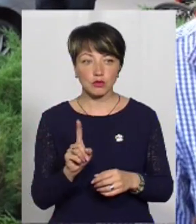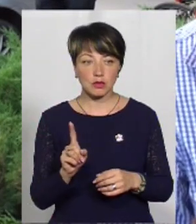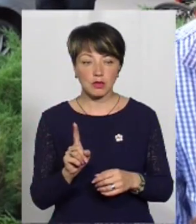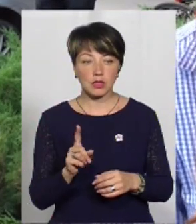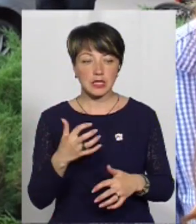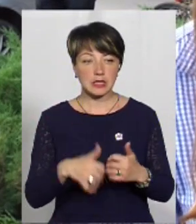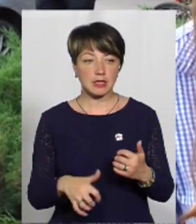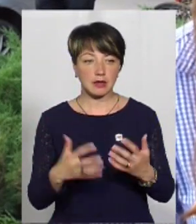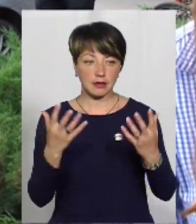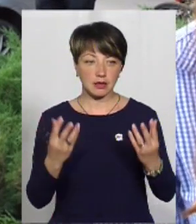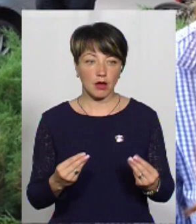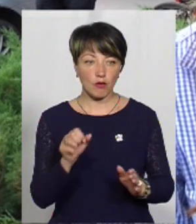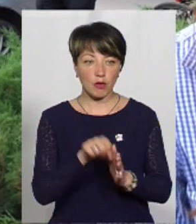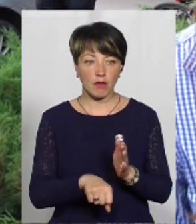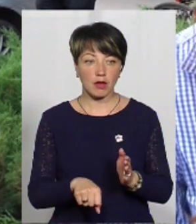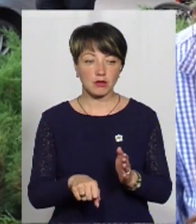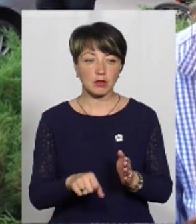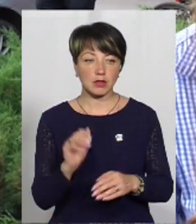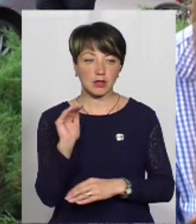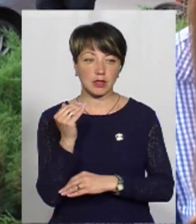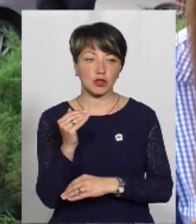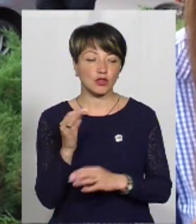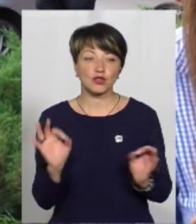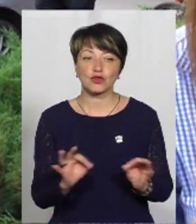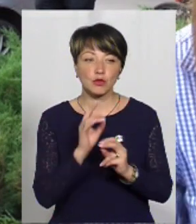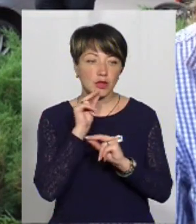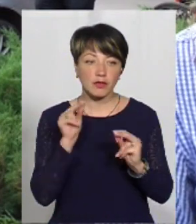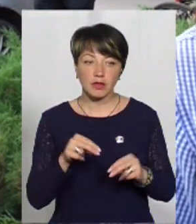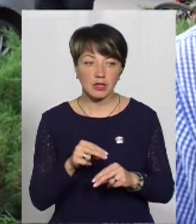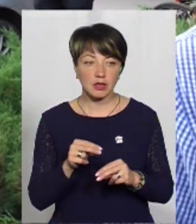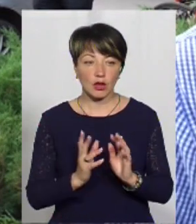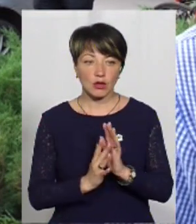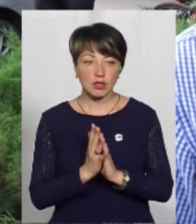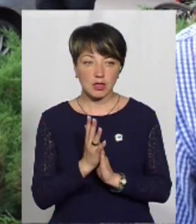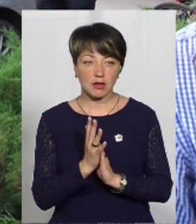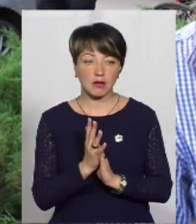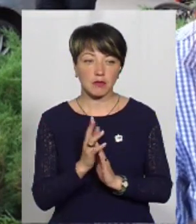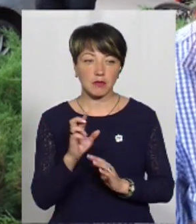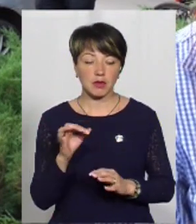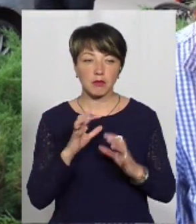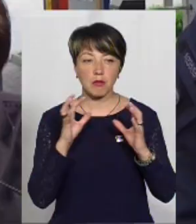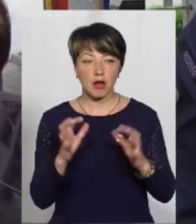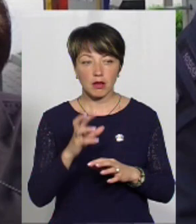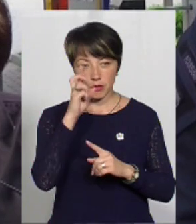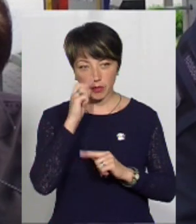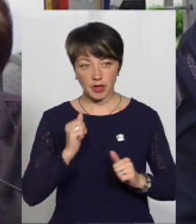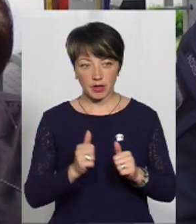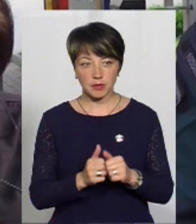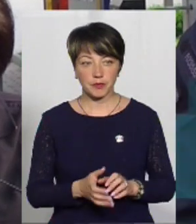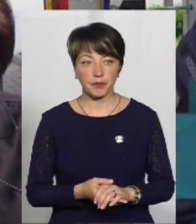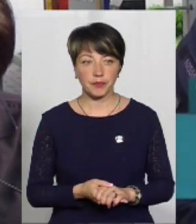серед білого дня вбивають беззахисну дитину, яка в нічому не винна, яка росла, зростала б і дбала про нашу країну.